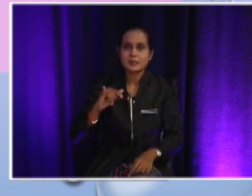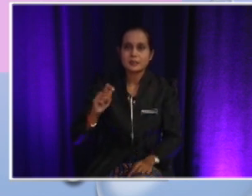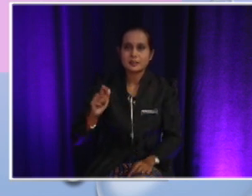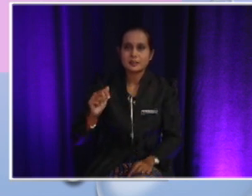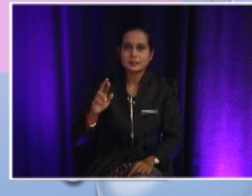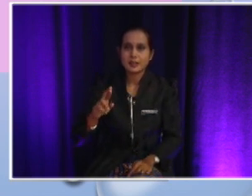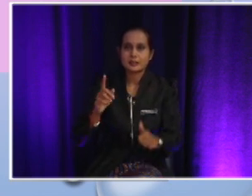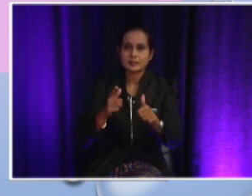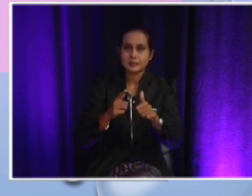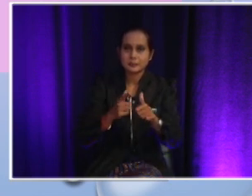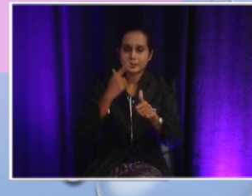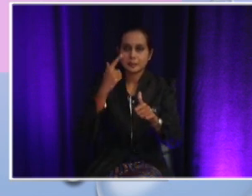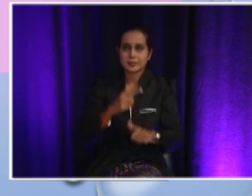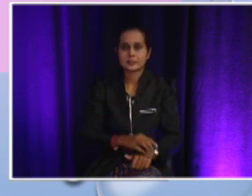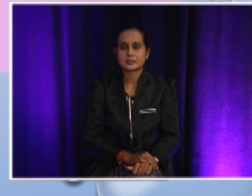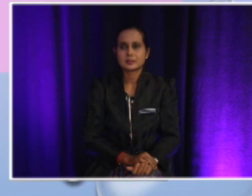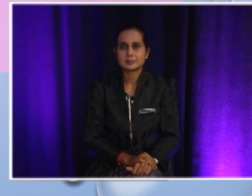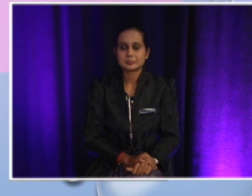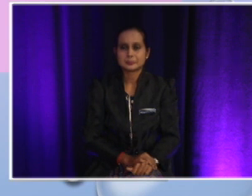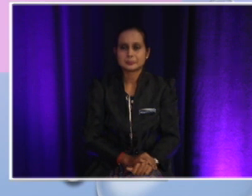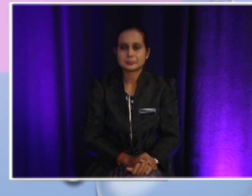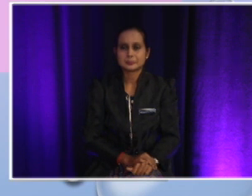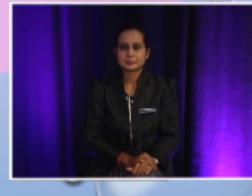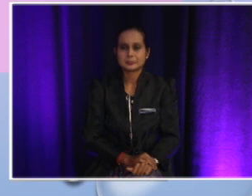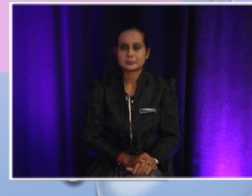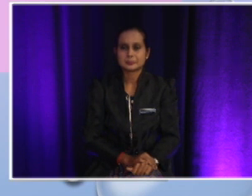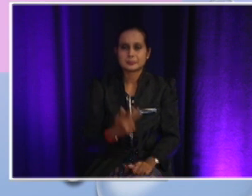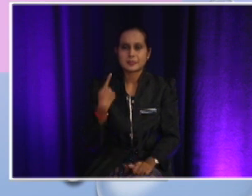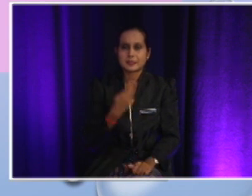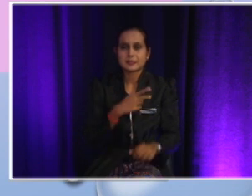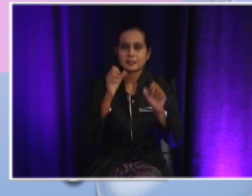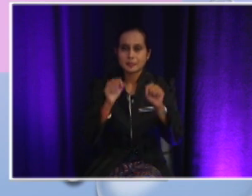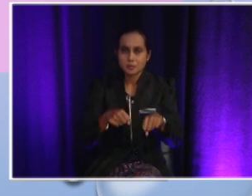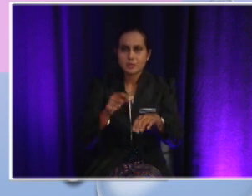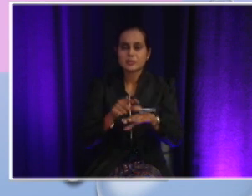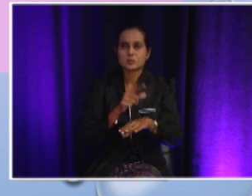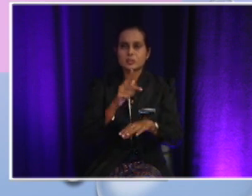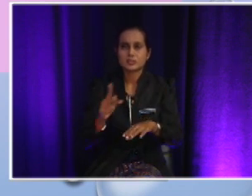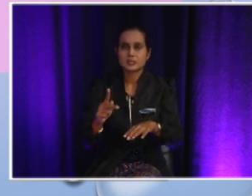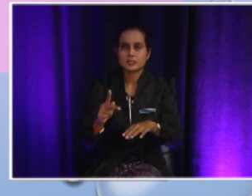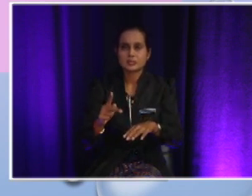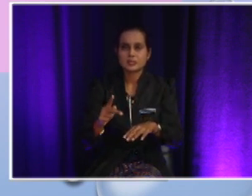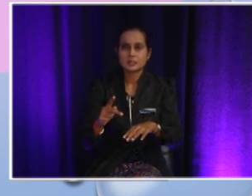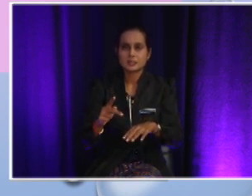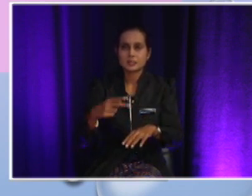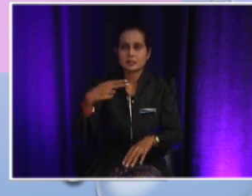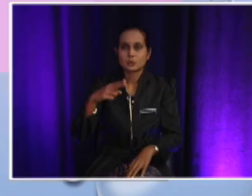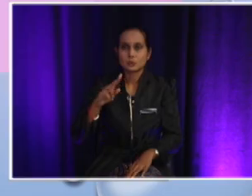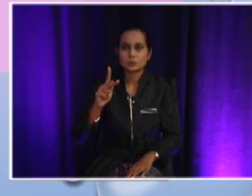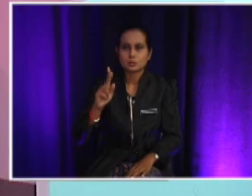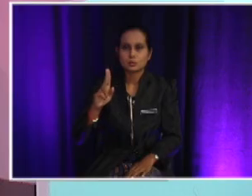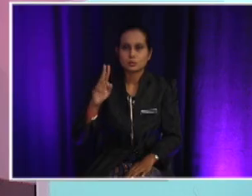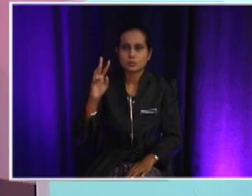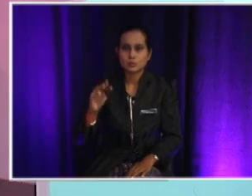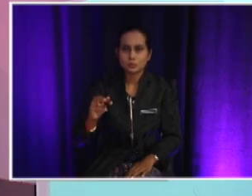ni, ini adalah lita tertutup yang pertama. Kita boleh gunakan hukum Kirchhoff voltan.